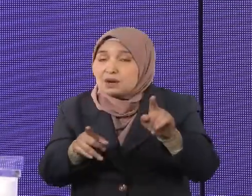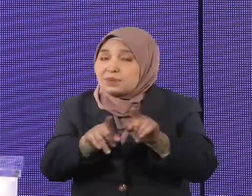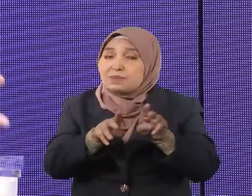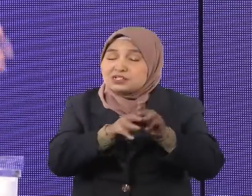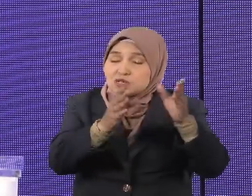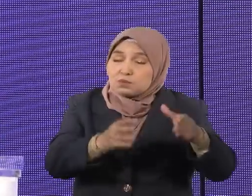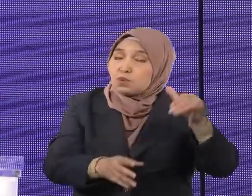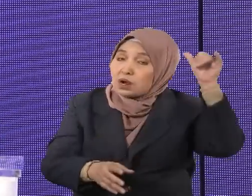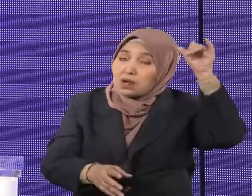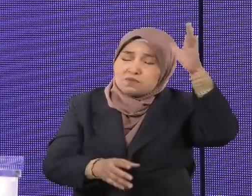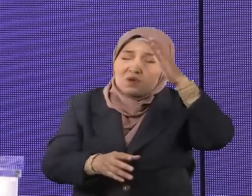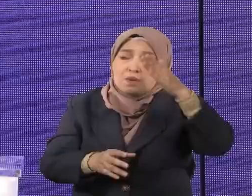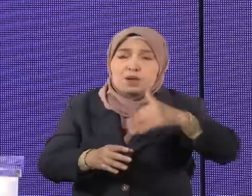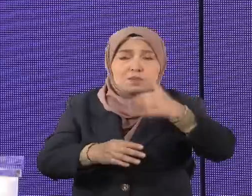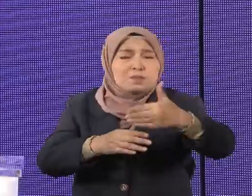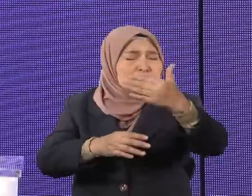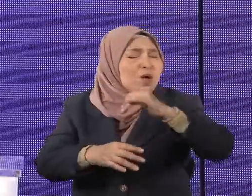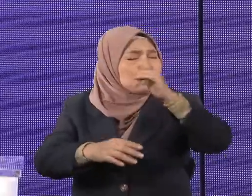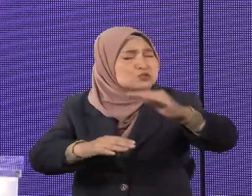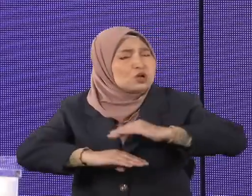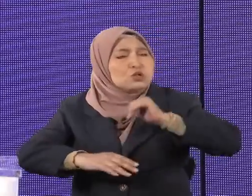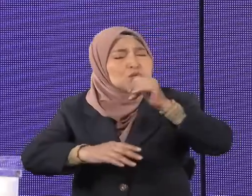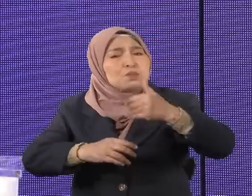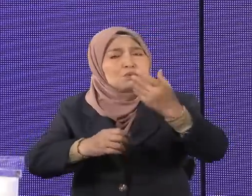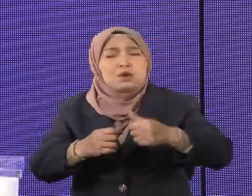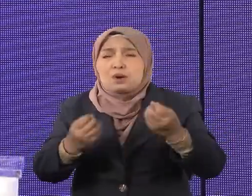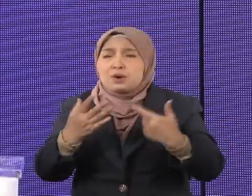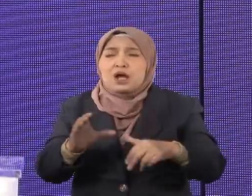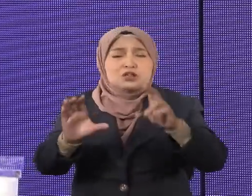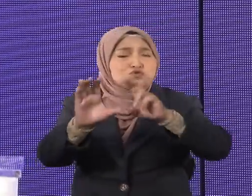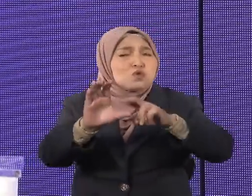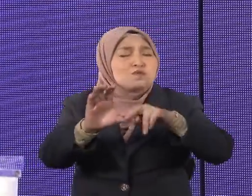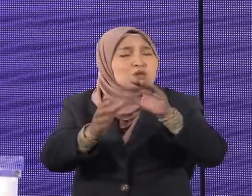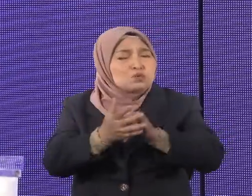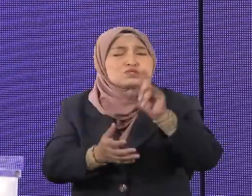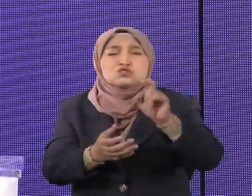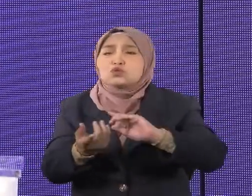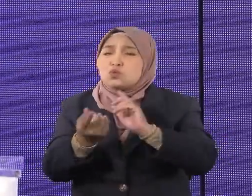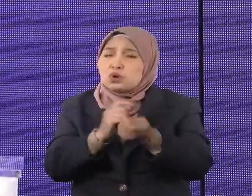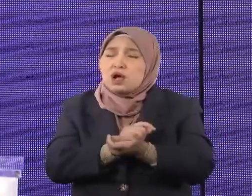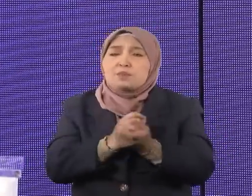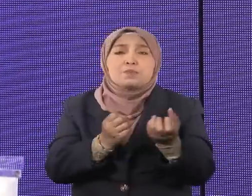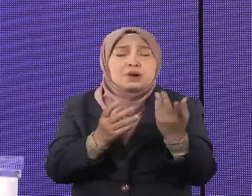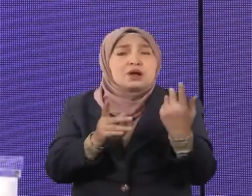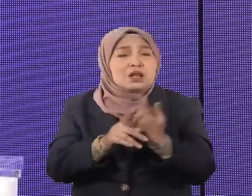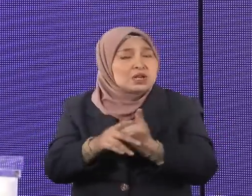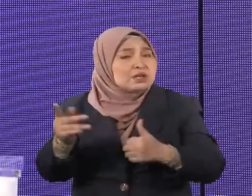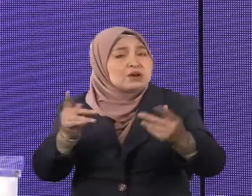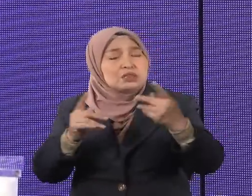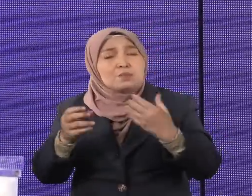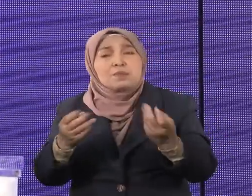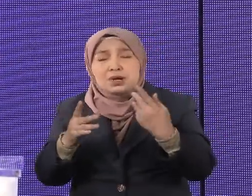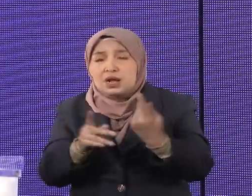kafir dari masa ke semasa tak puas hati kan? Berapa kali sofa tu kena tukar, berapa kali nak tukar kereta,